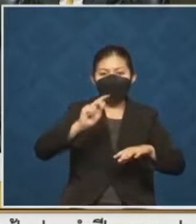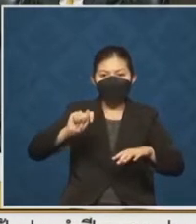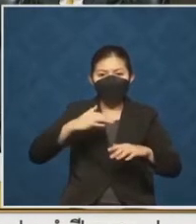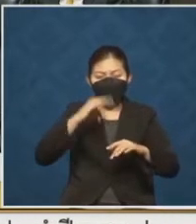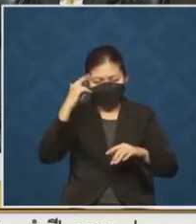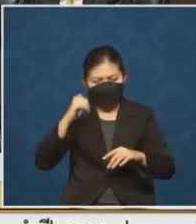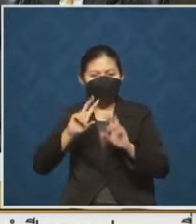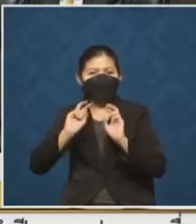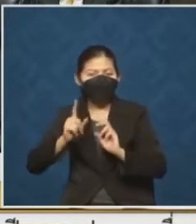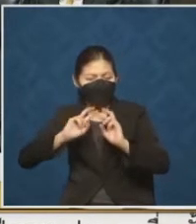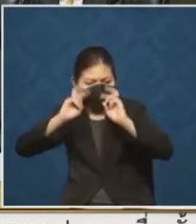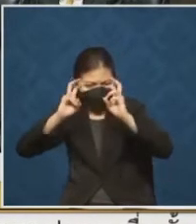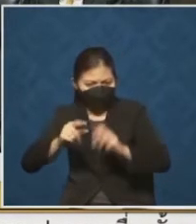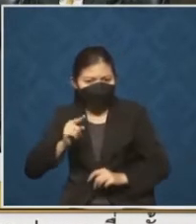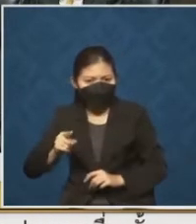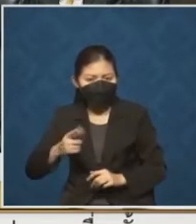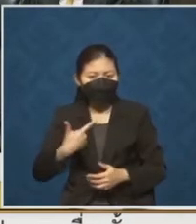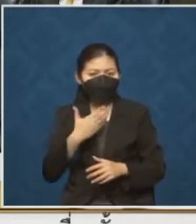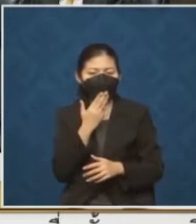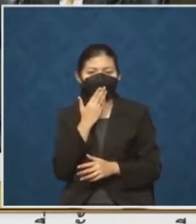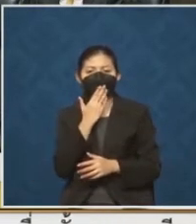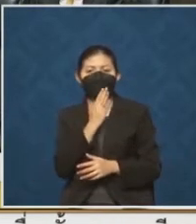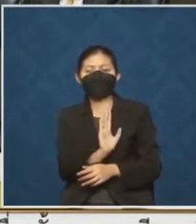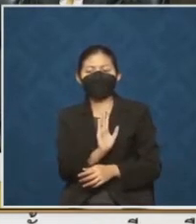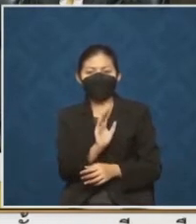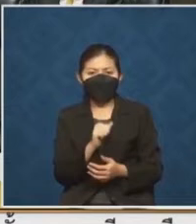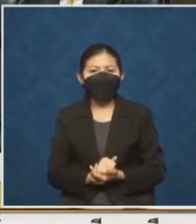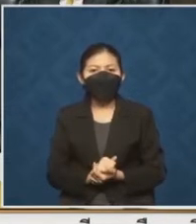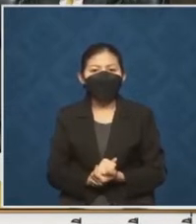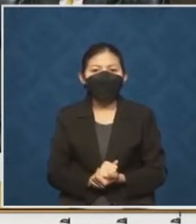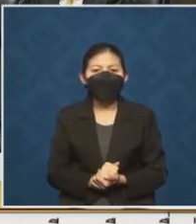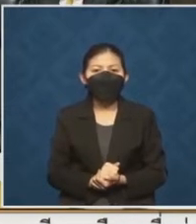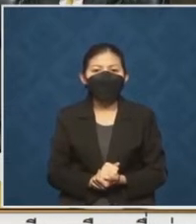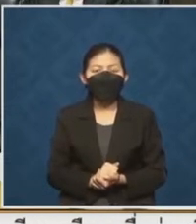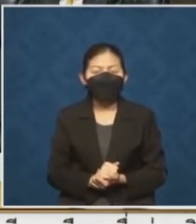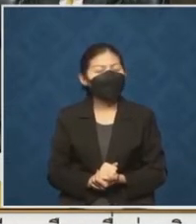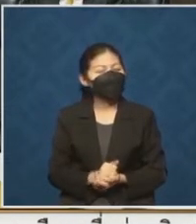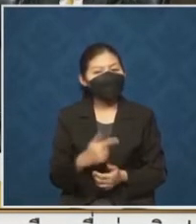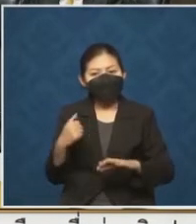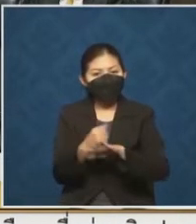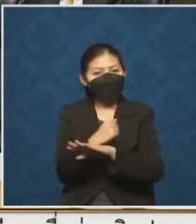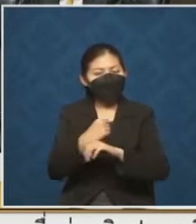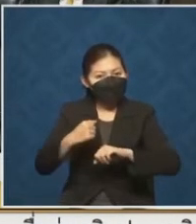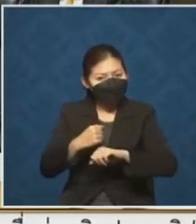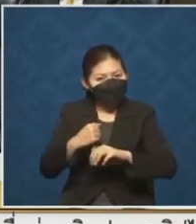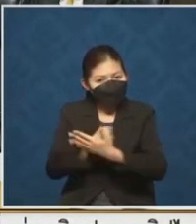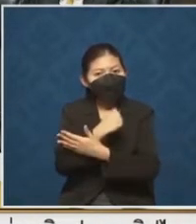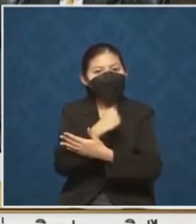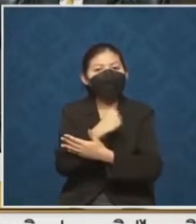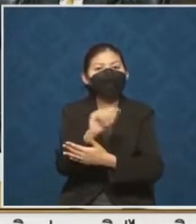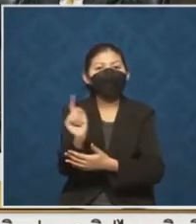โดยมีมัดโดยมีรถสองการใช้การต่อรองเพื่อให้ตัวเองเข้าสวมน่าน